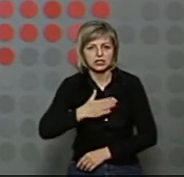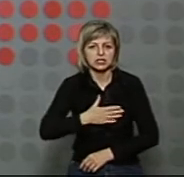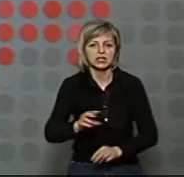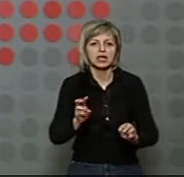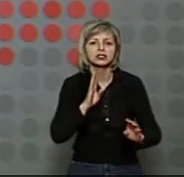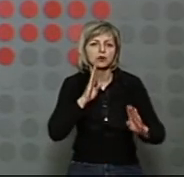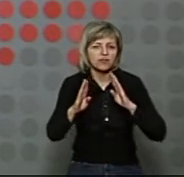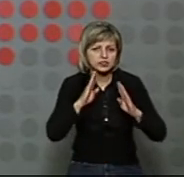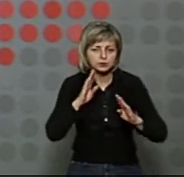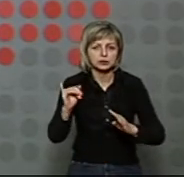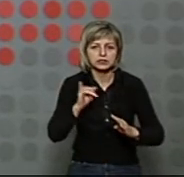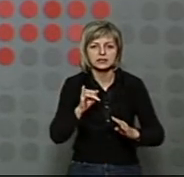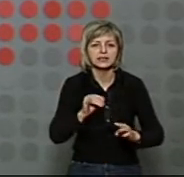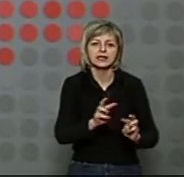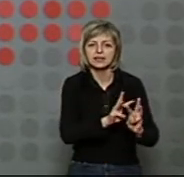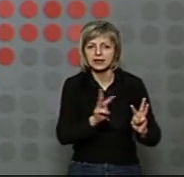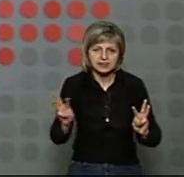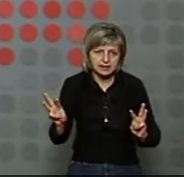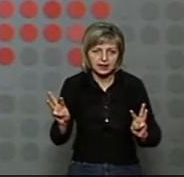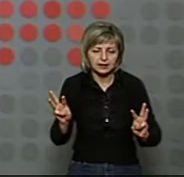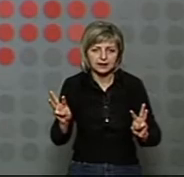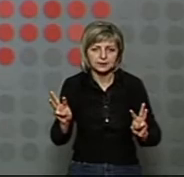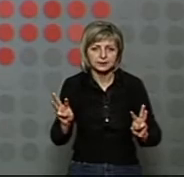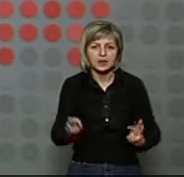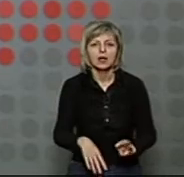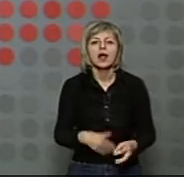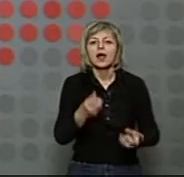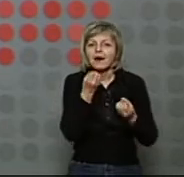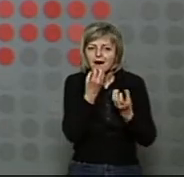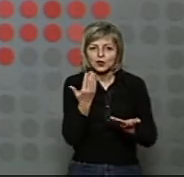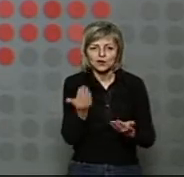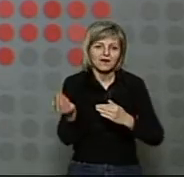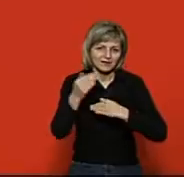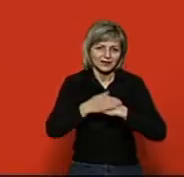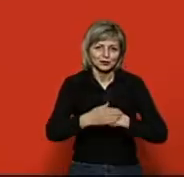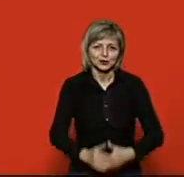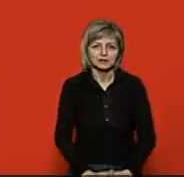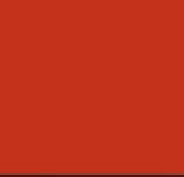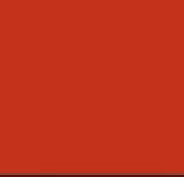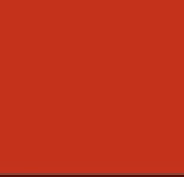сторінці у Фейсбук та на сайті Суспільне.Медіа в рубриці «Регіони». Гарного вам вечора!